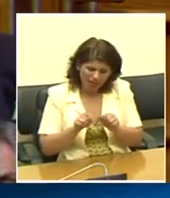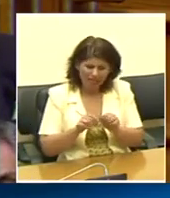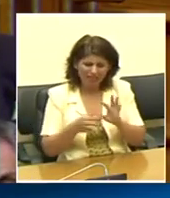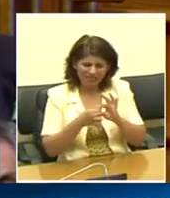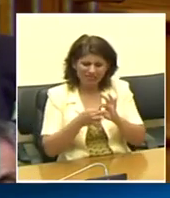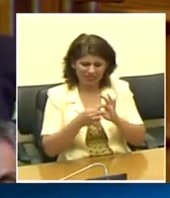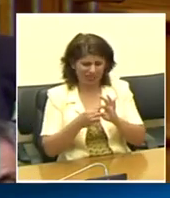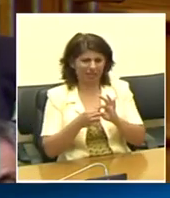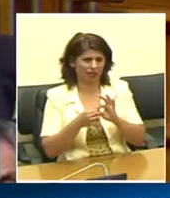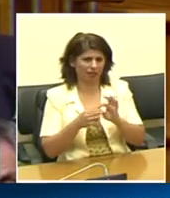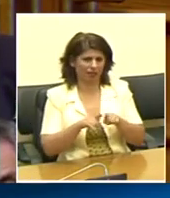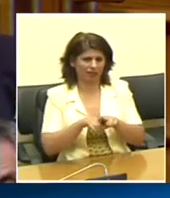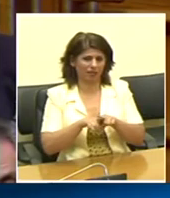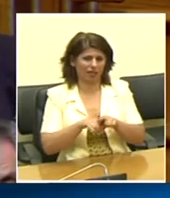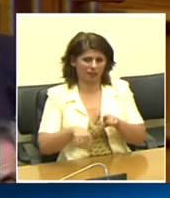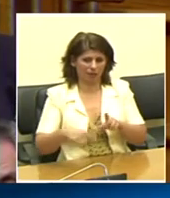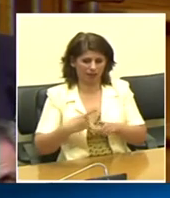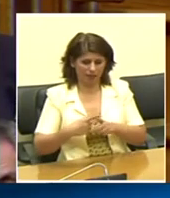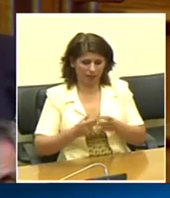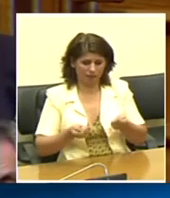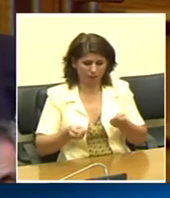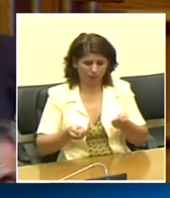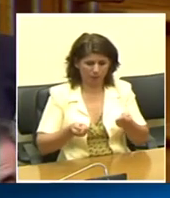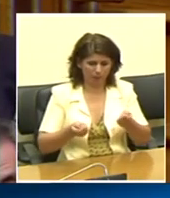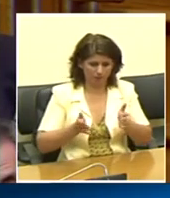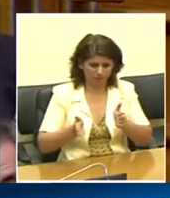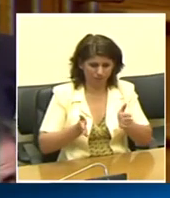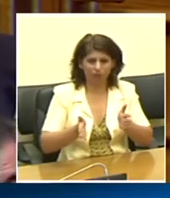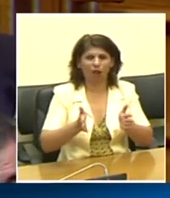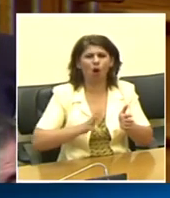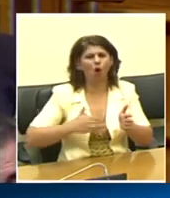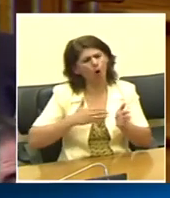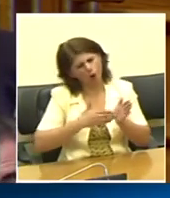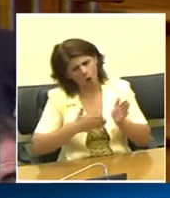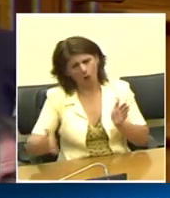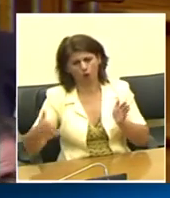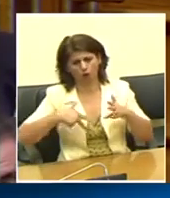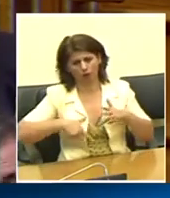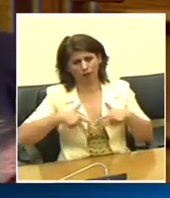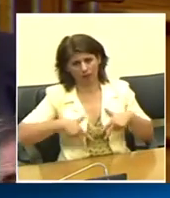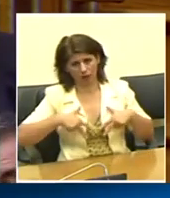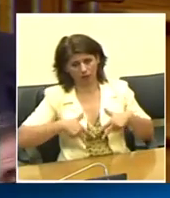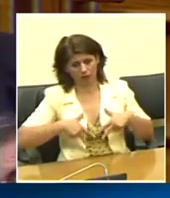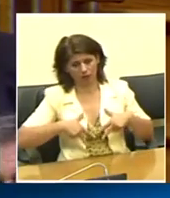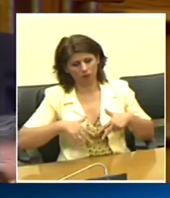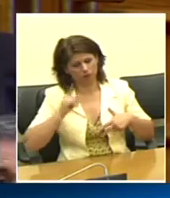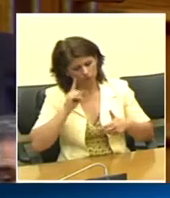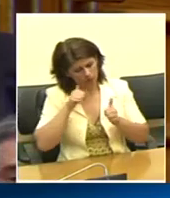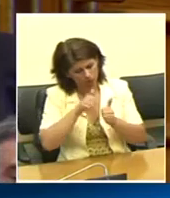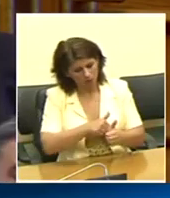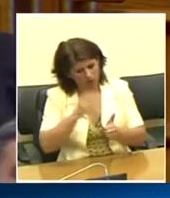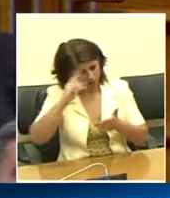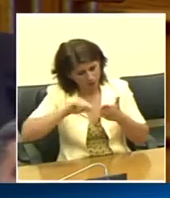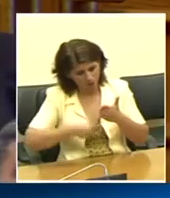επαφή, καθοδηγώντας τις κινήσεις όλων των ελληνικών κυβερνήσεων, κατά γράμμα με τα μνημόνια, τα οποία